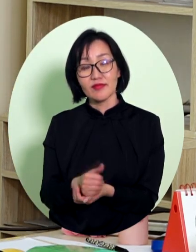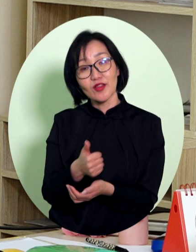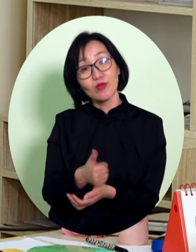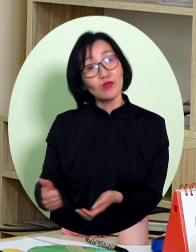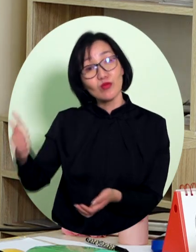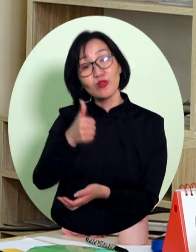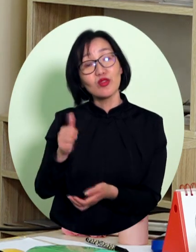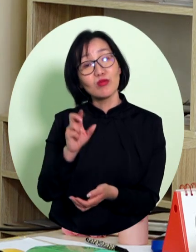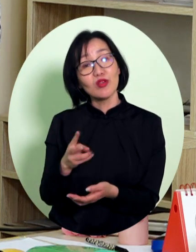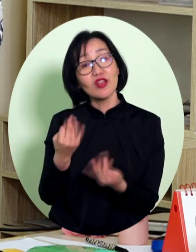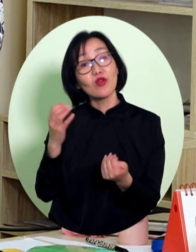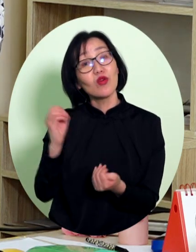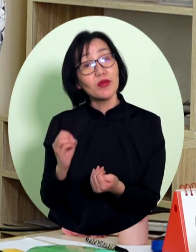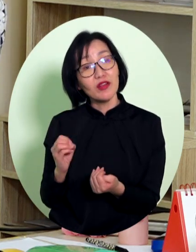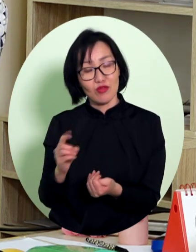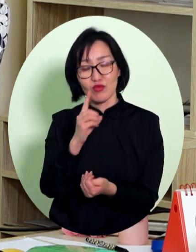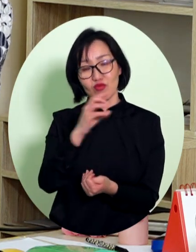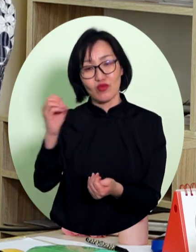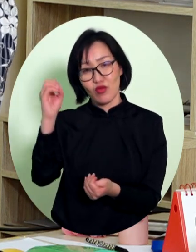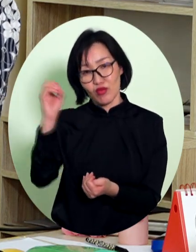Бүтэн бол хэдэн хувь билээ?